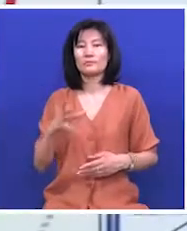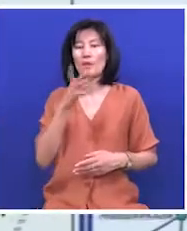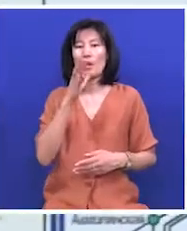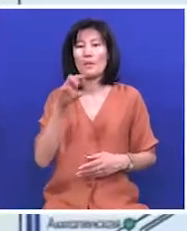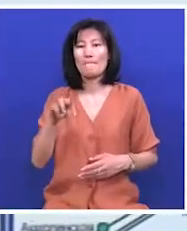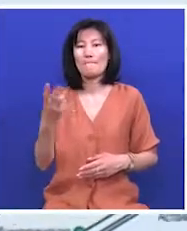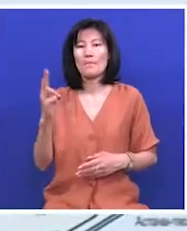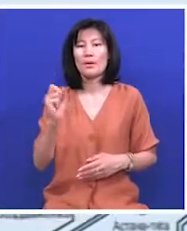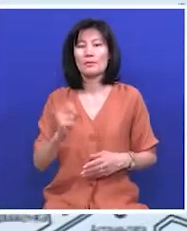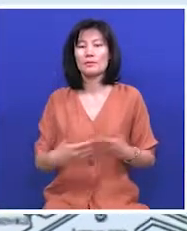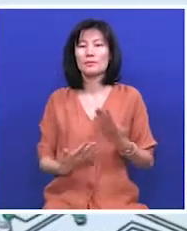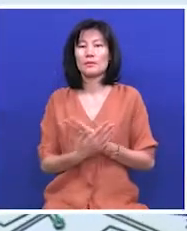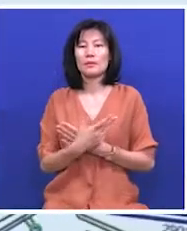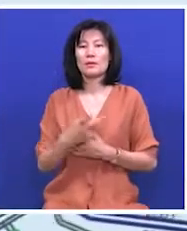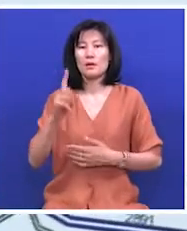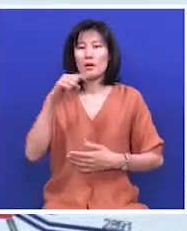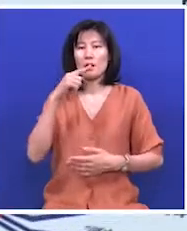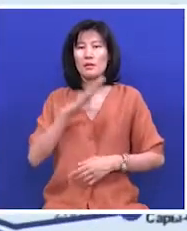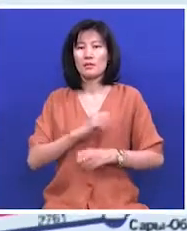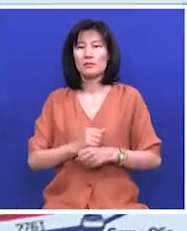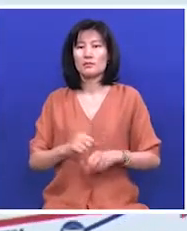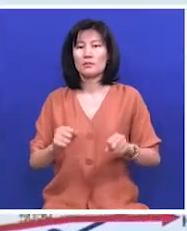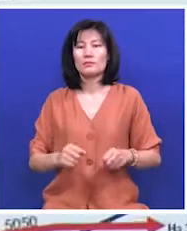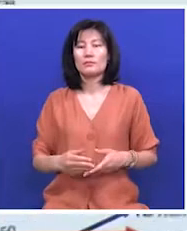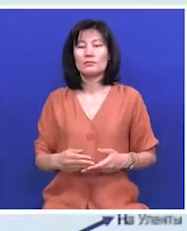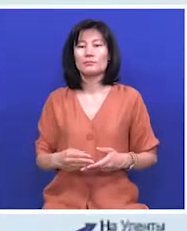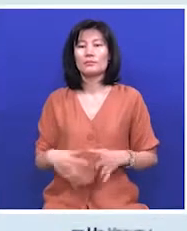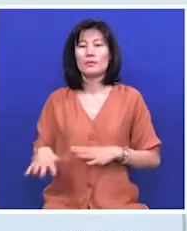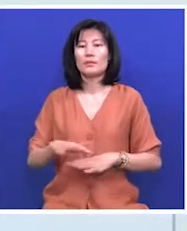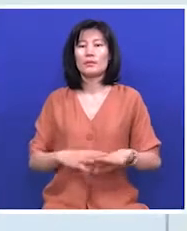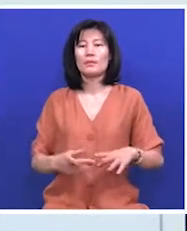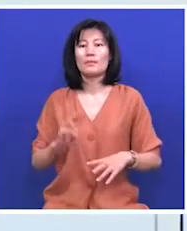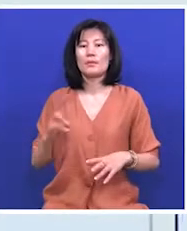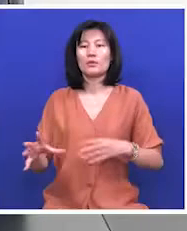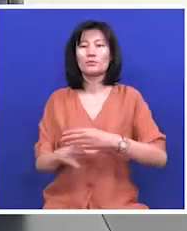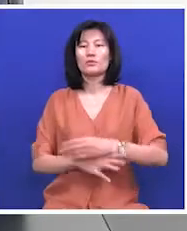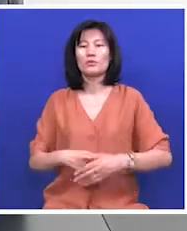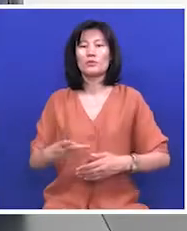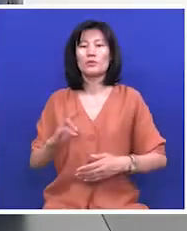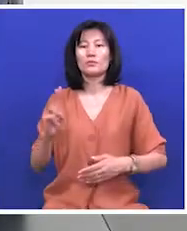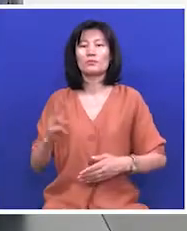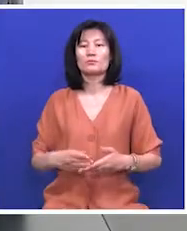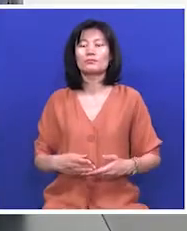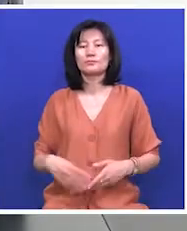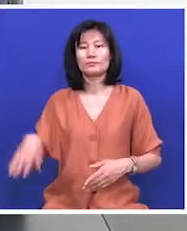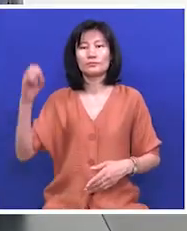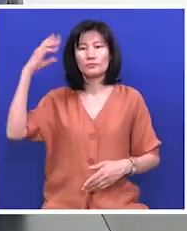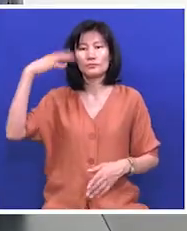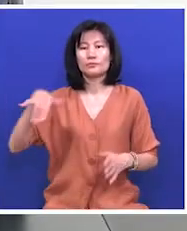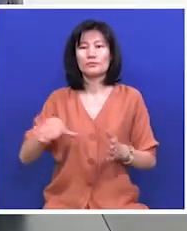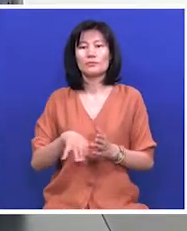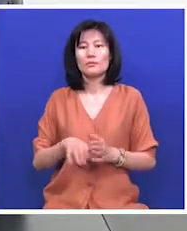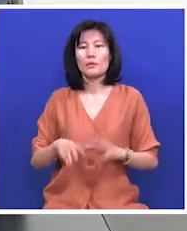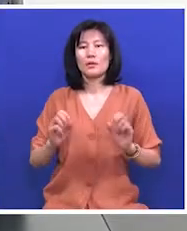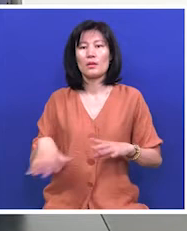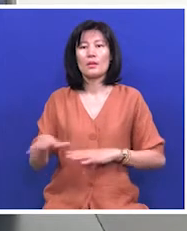төтен жағдай кезінде Мақтааралдағы жарық жүйелеріне айтарлықтай залал келмеген. Барлық аудандар толық электр желісімен, электр